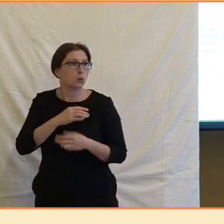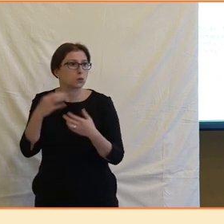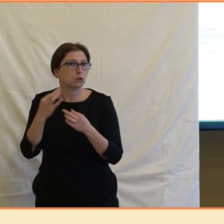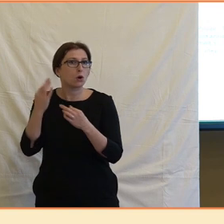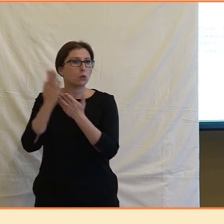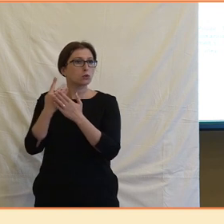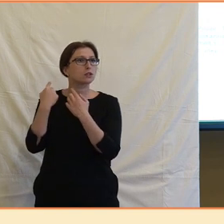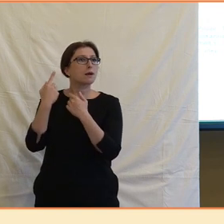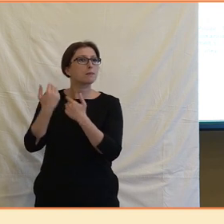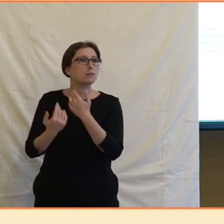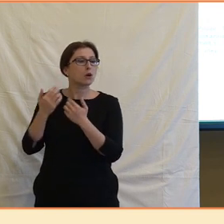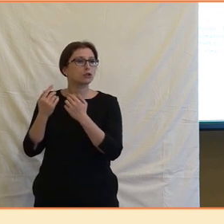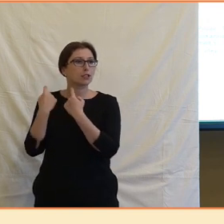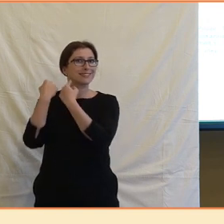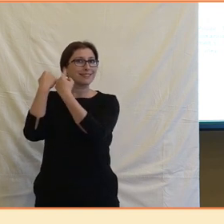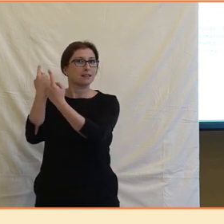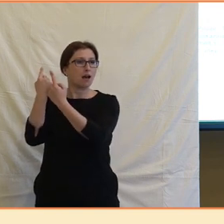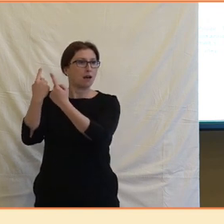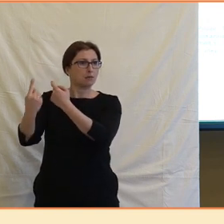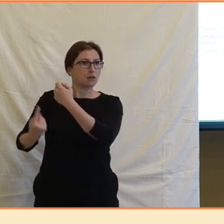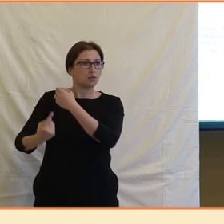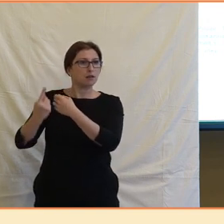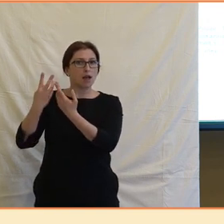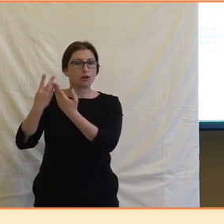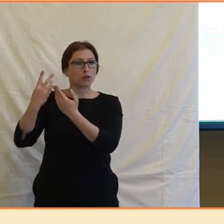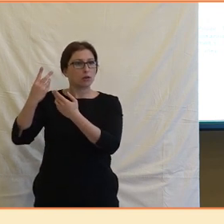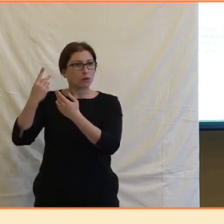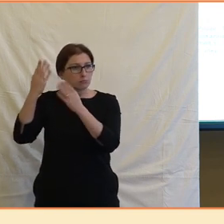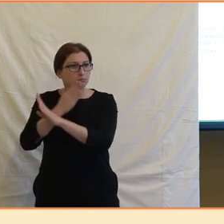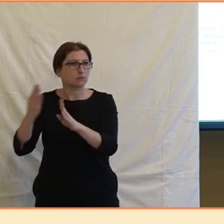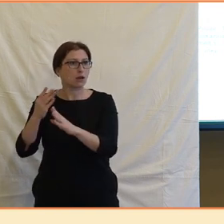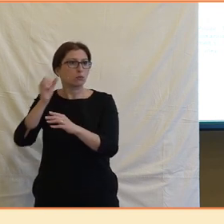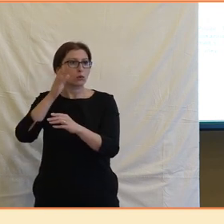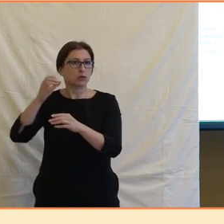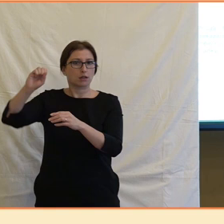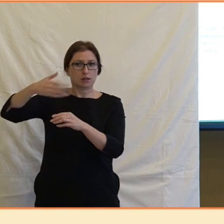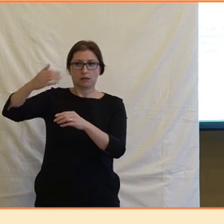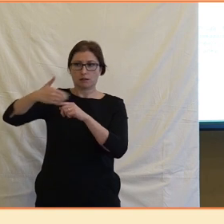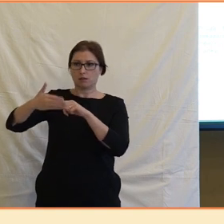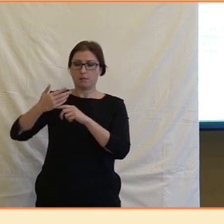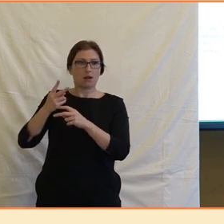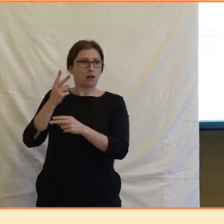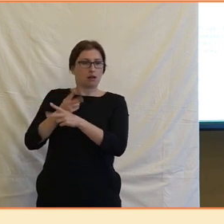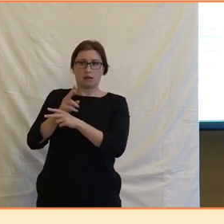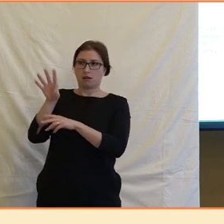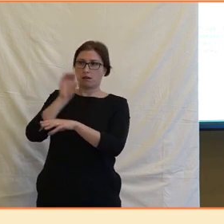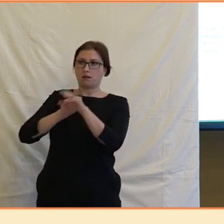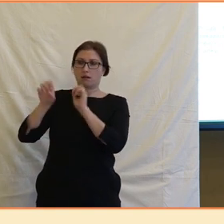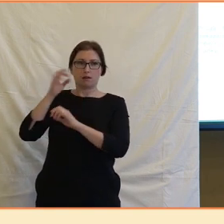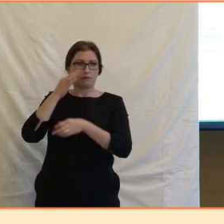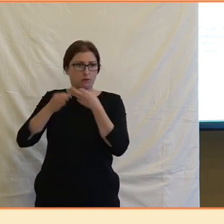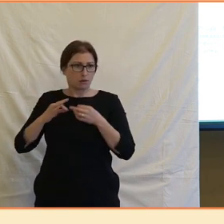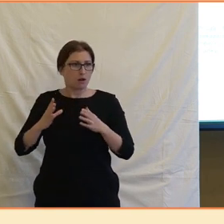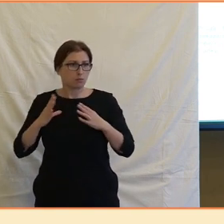oni budou pasivními subjekty a v rámci získávání